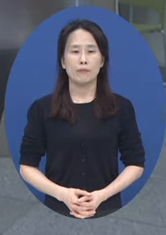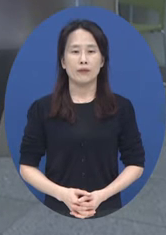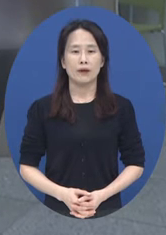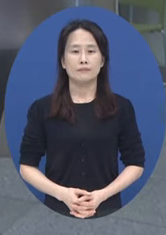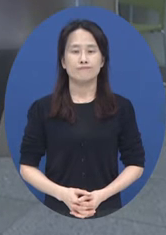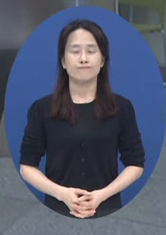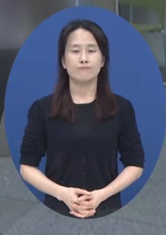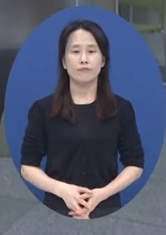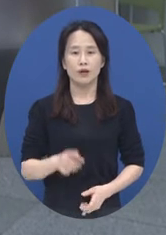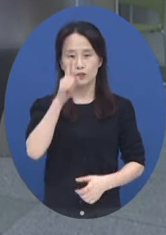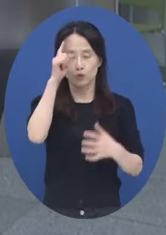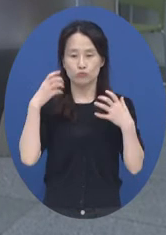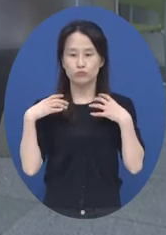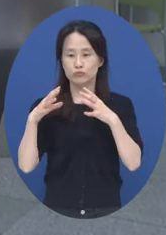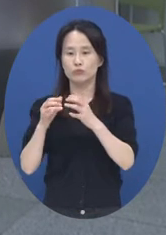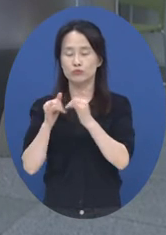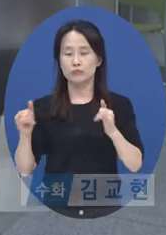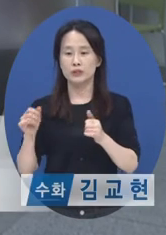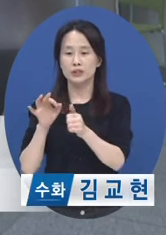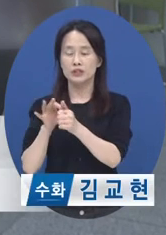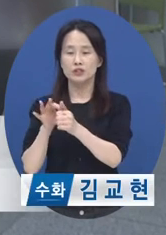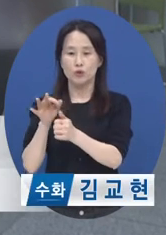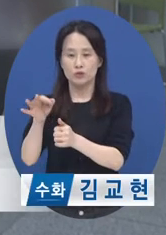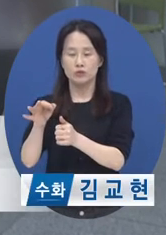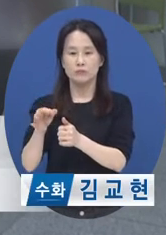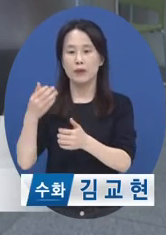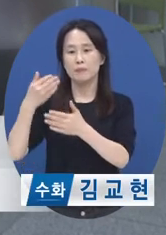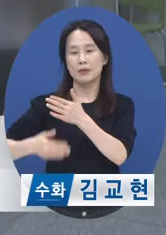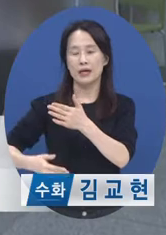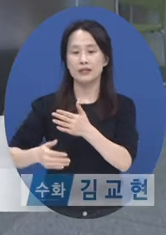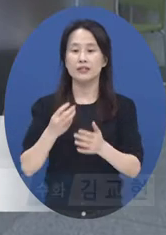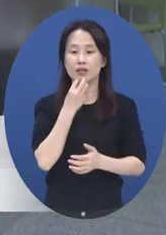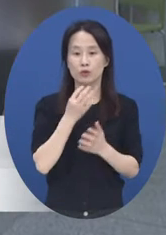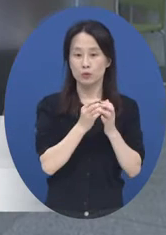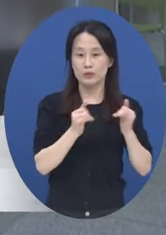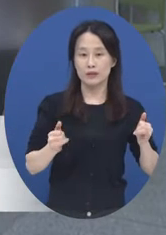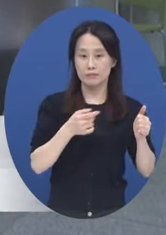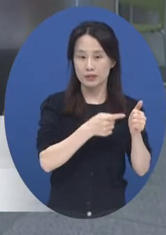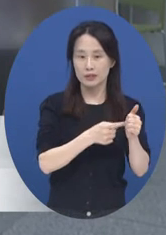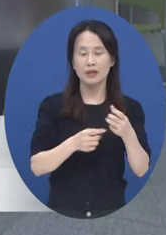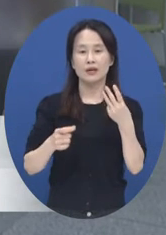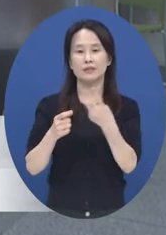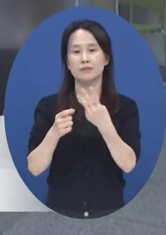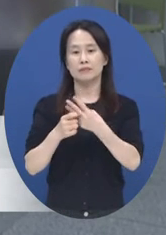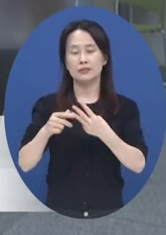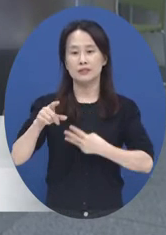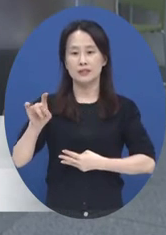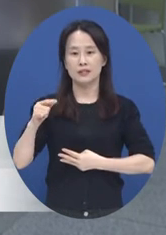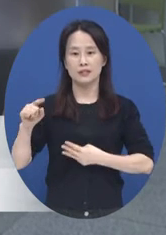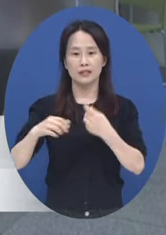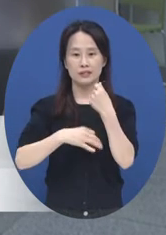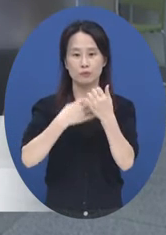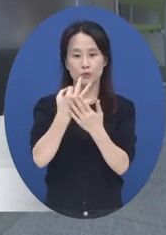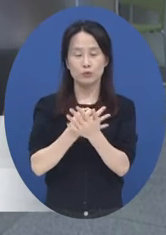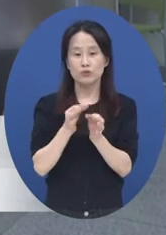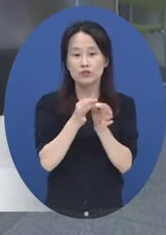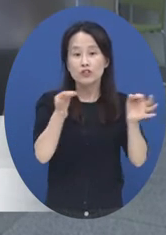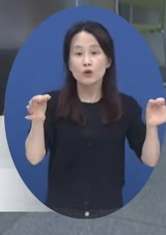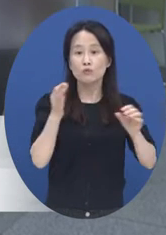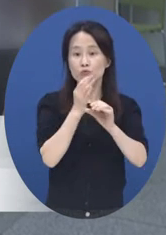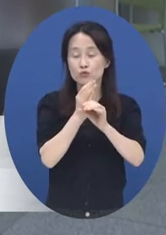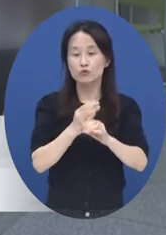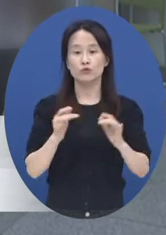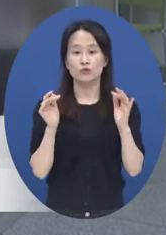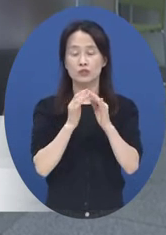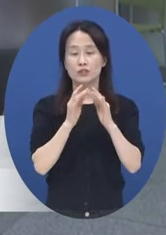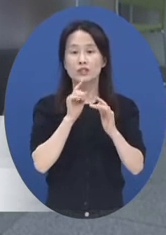경기도가 정부의 상생 국민 정금 지급 대상에서 제외된 도민들에게 3차 재난 기본소득을 지급하고 있습니다 온라인